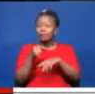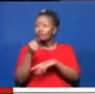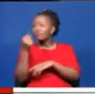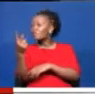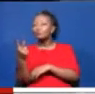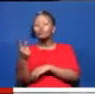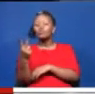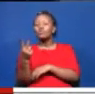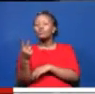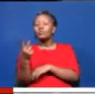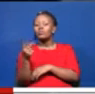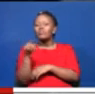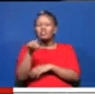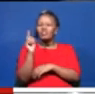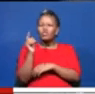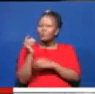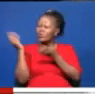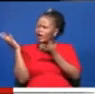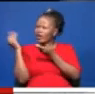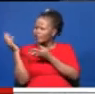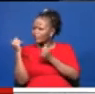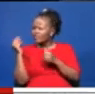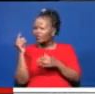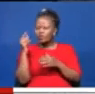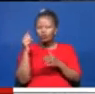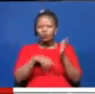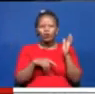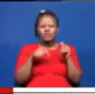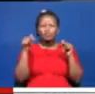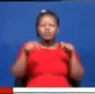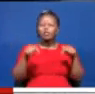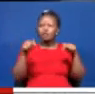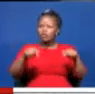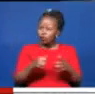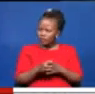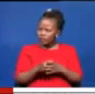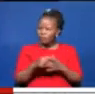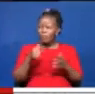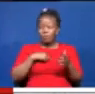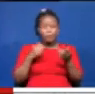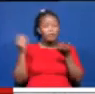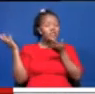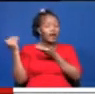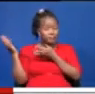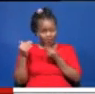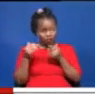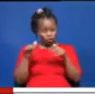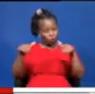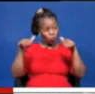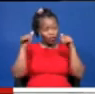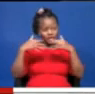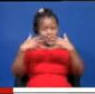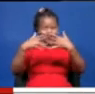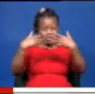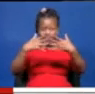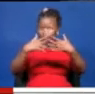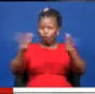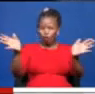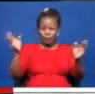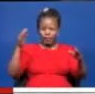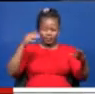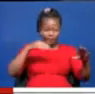Na matarajio yako ni yapi siku ya leo? Matarajio yangu ni kungoja wafungue gate, tuingie tuvote kwa amani, kila